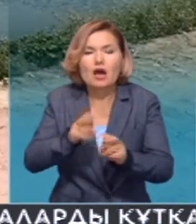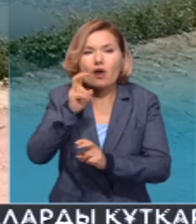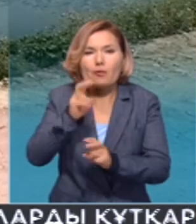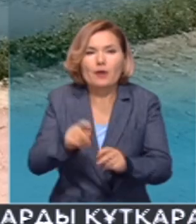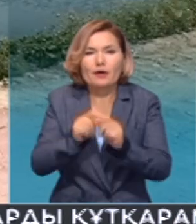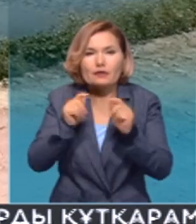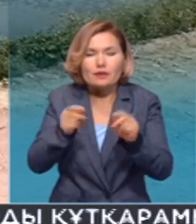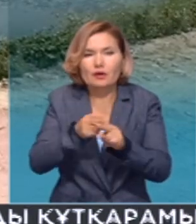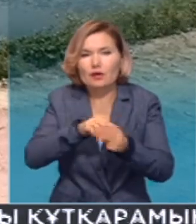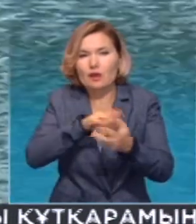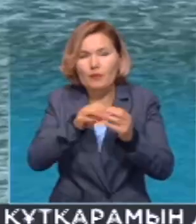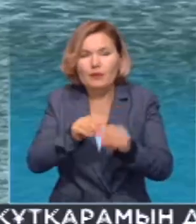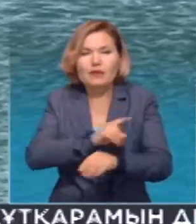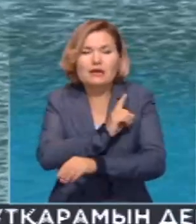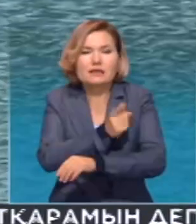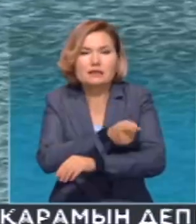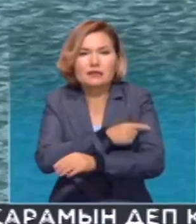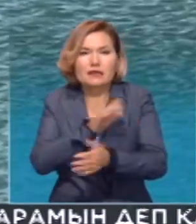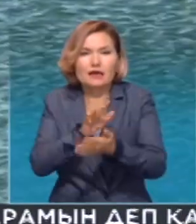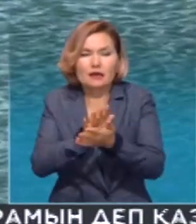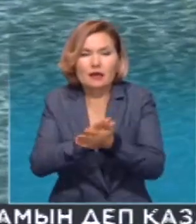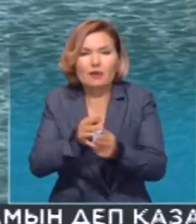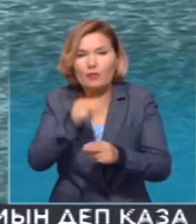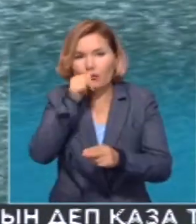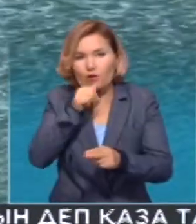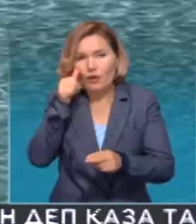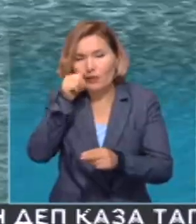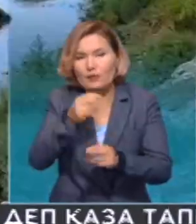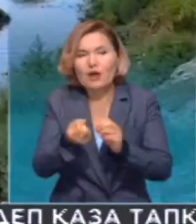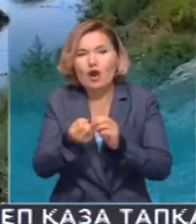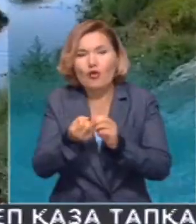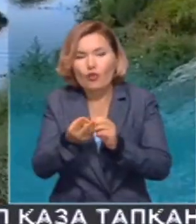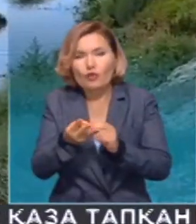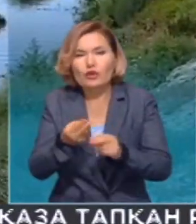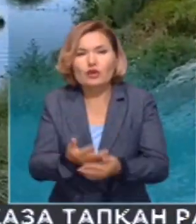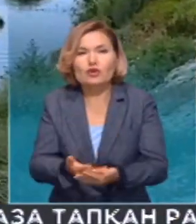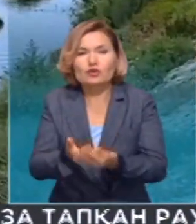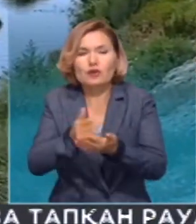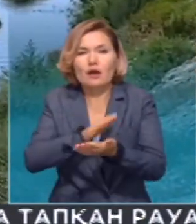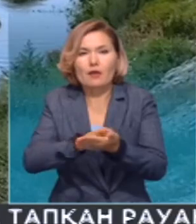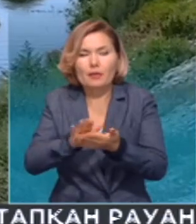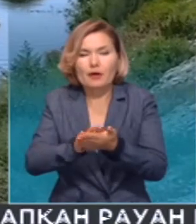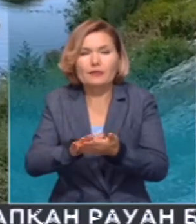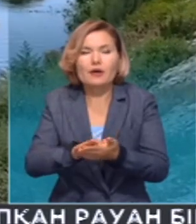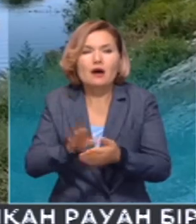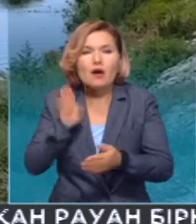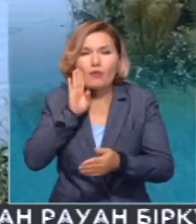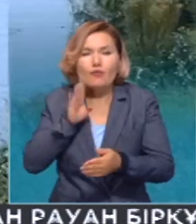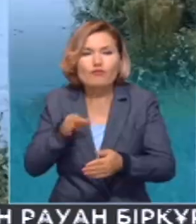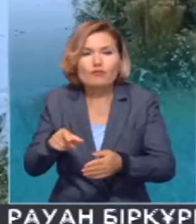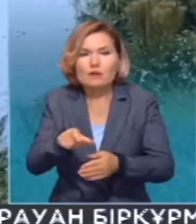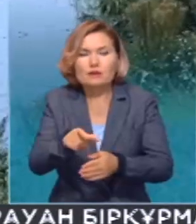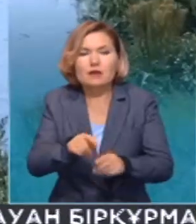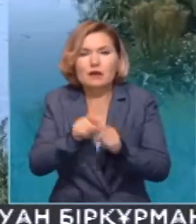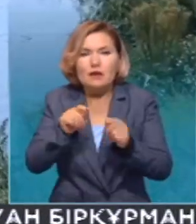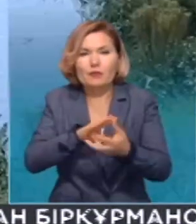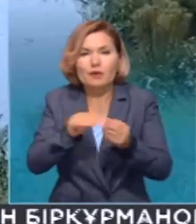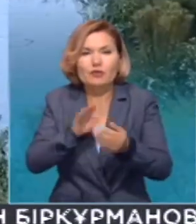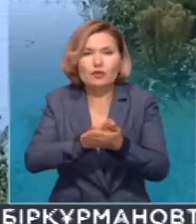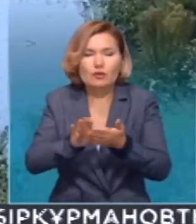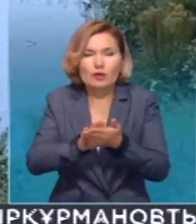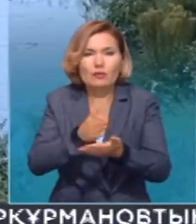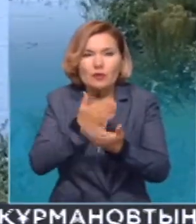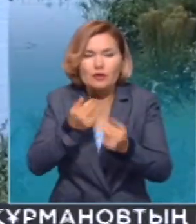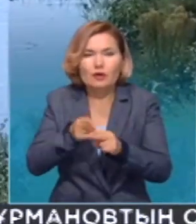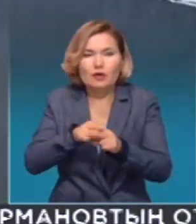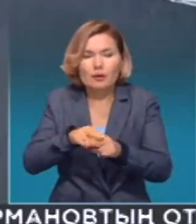нысан аузына дейін толып апат алдында тұр. Былтыр тағы 12 сүзгі бассейні қосылды, бірақ су тазарту жүйесі болмағандықтан елді мекендердің